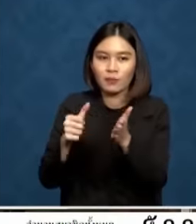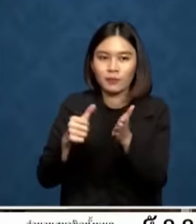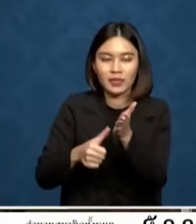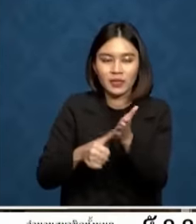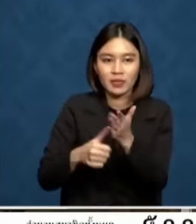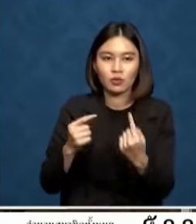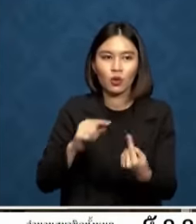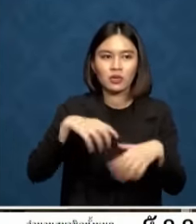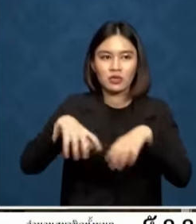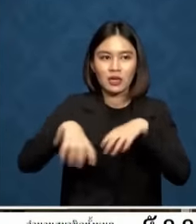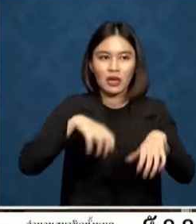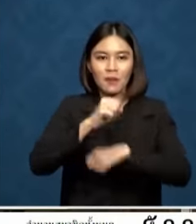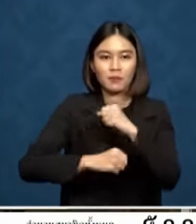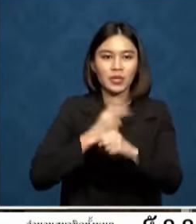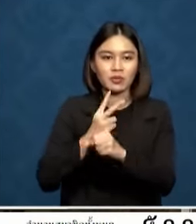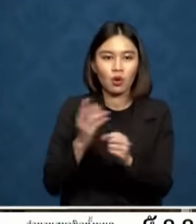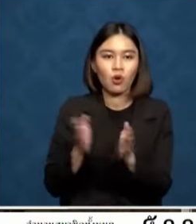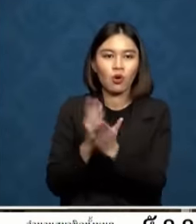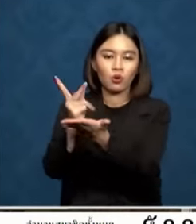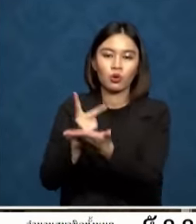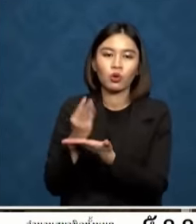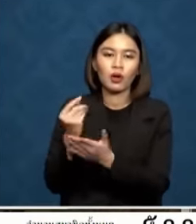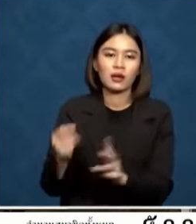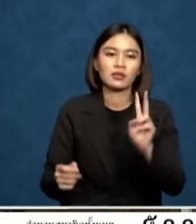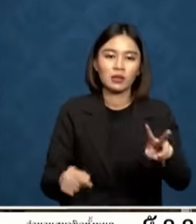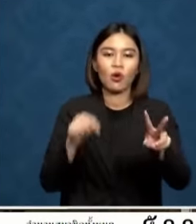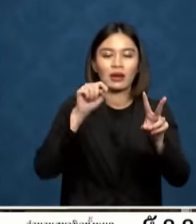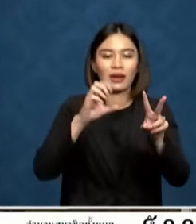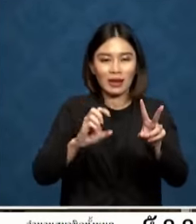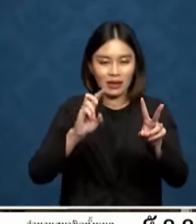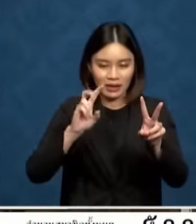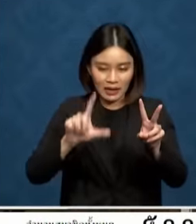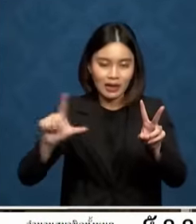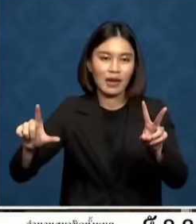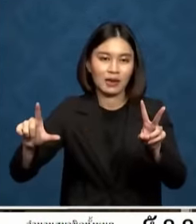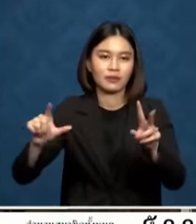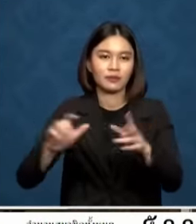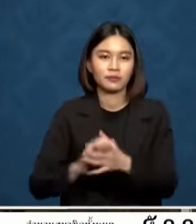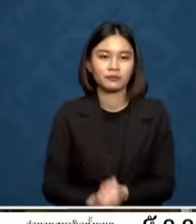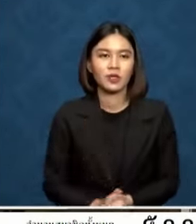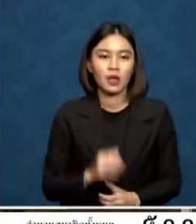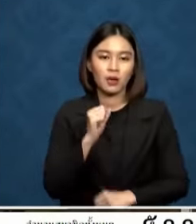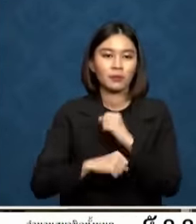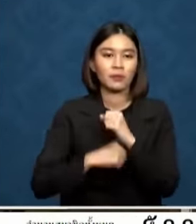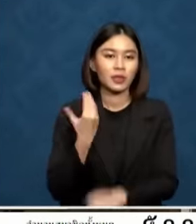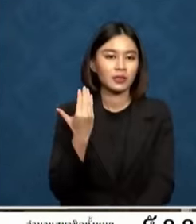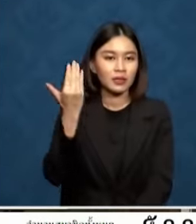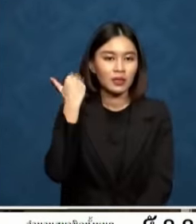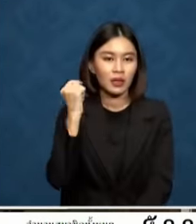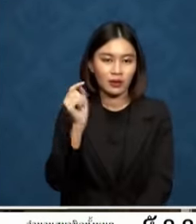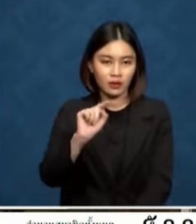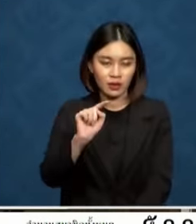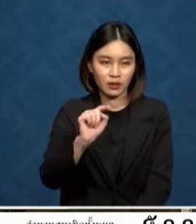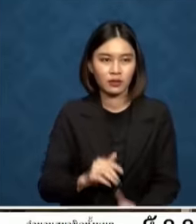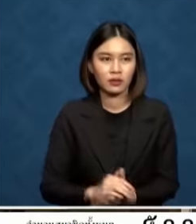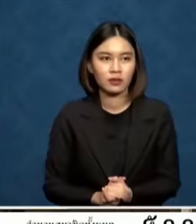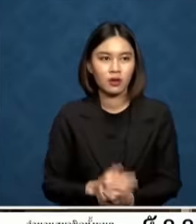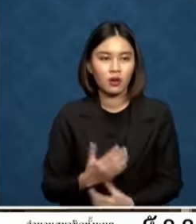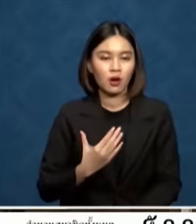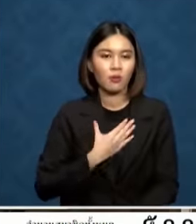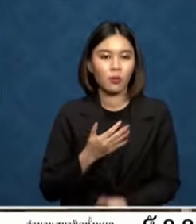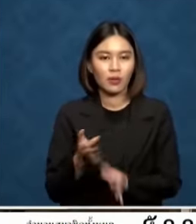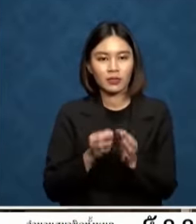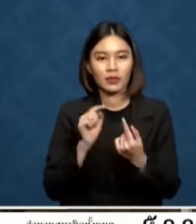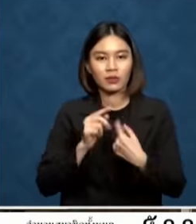บริหาร 2ปีกู้เกือบ 2ล้านล้านตัวเลขกลมๆปีที่แล้วผมกราบ